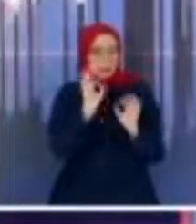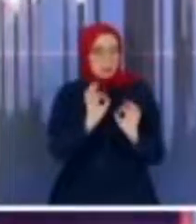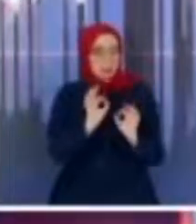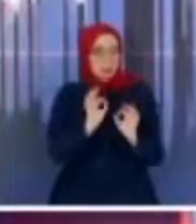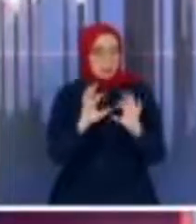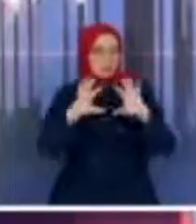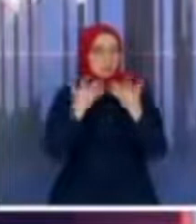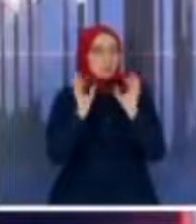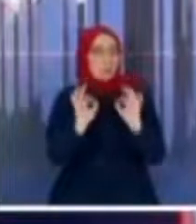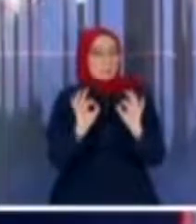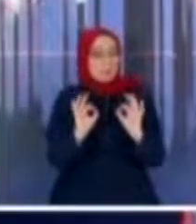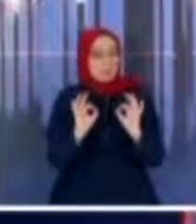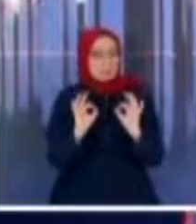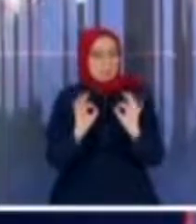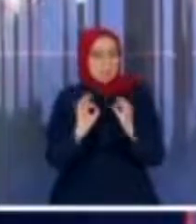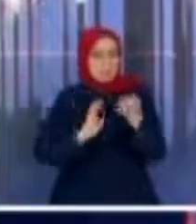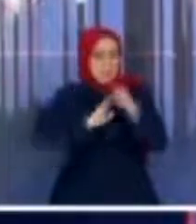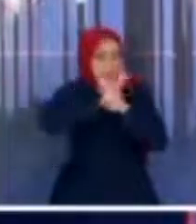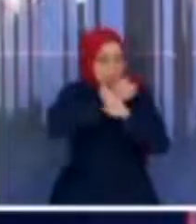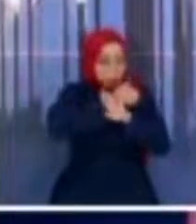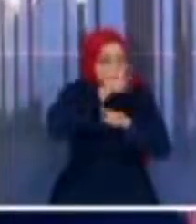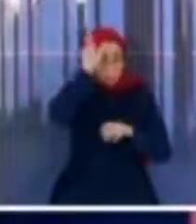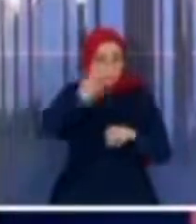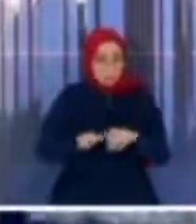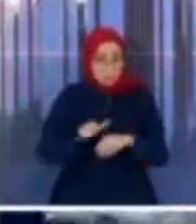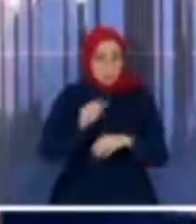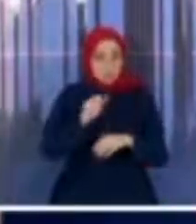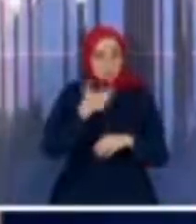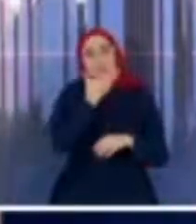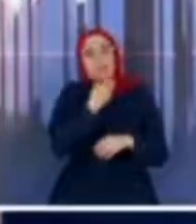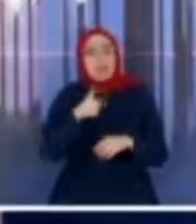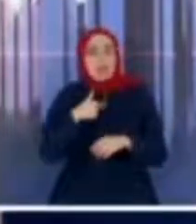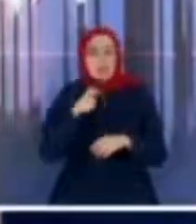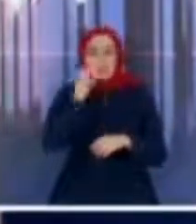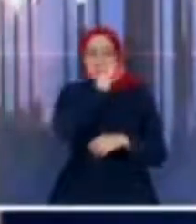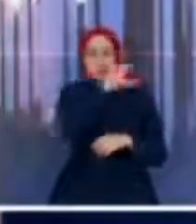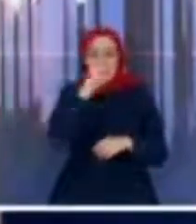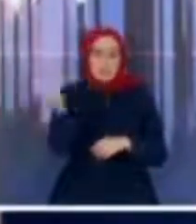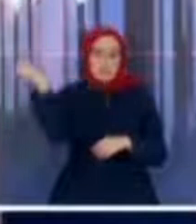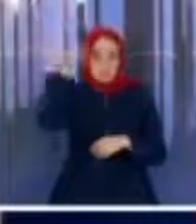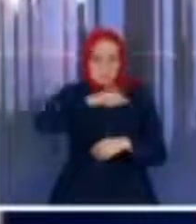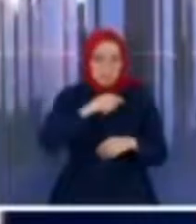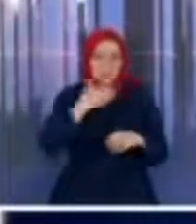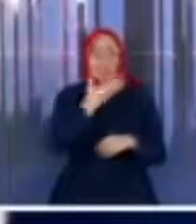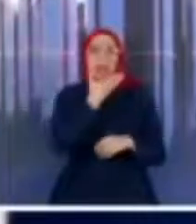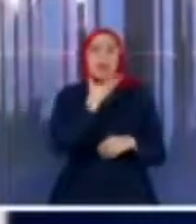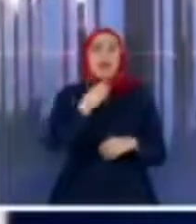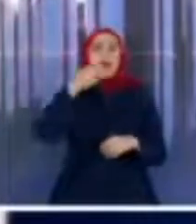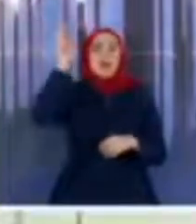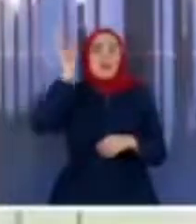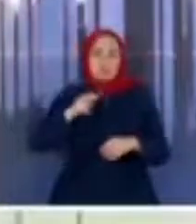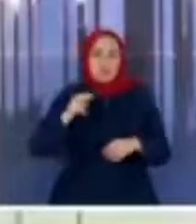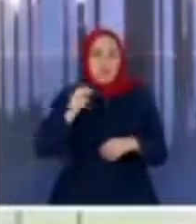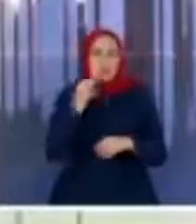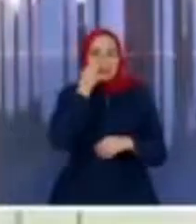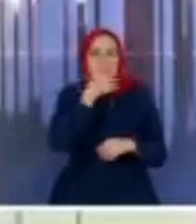انك انت باش تمشي مثلا واحد جاي الويكاند في مثلا في سيدي مشرق اللي هو من اجمل الشواطئ اللي في منطقه